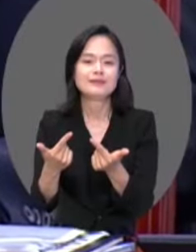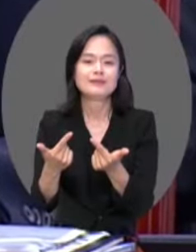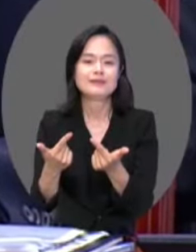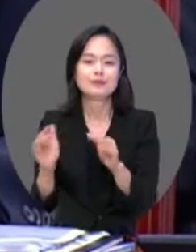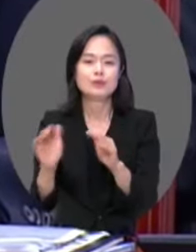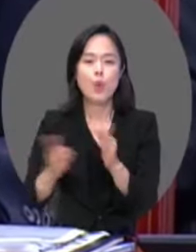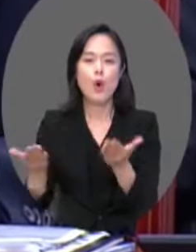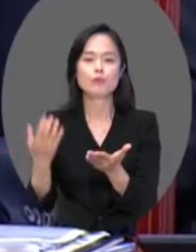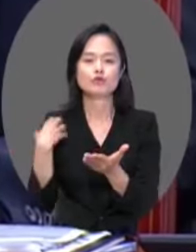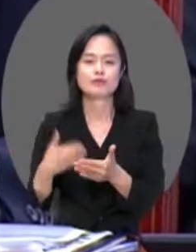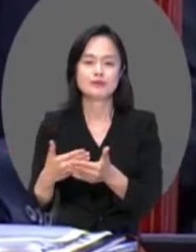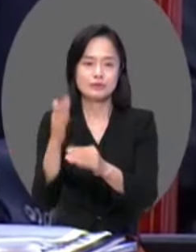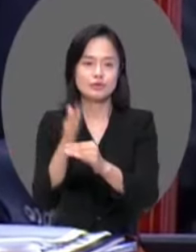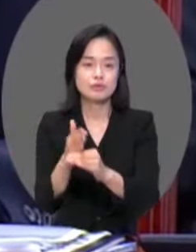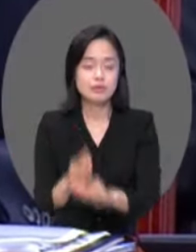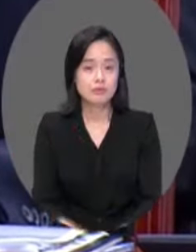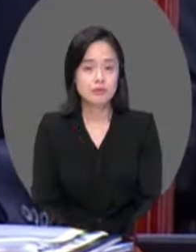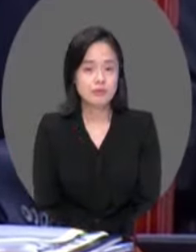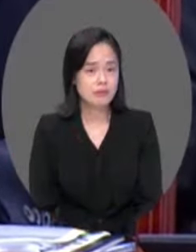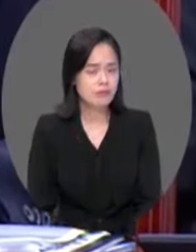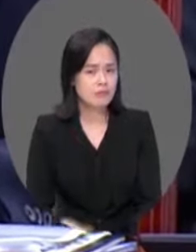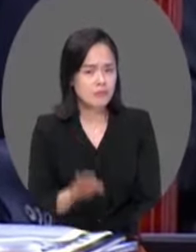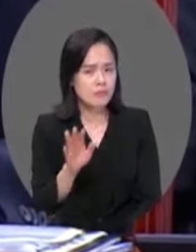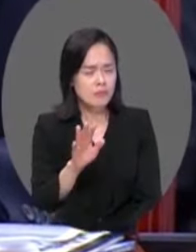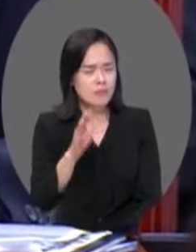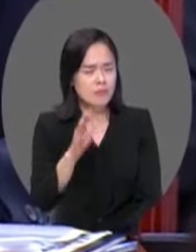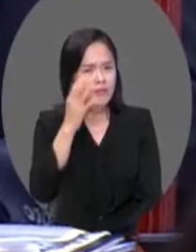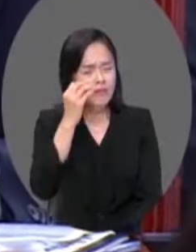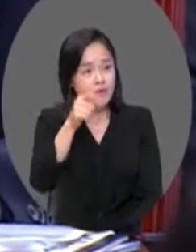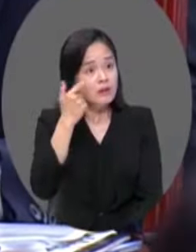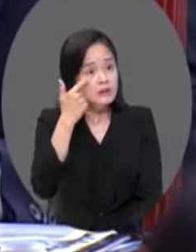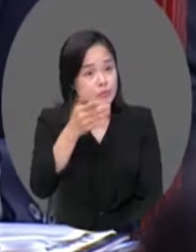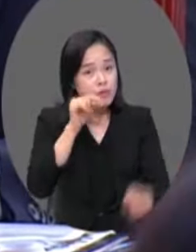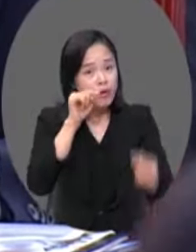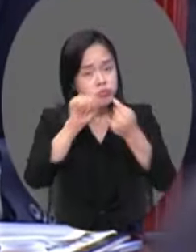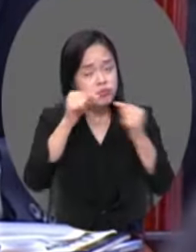답변 드리고 있지 않습니까? 자,